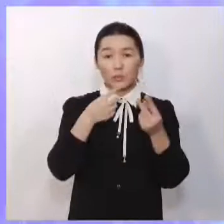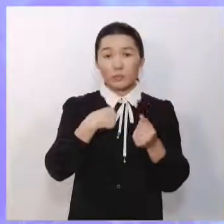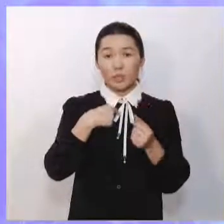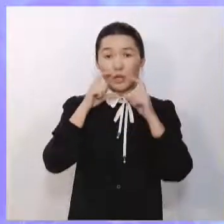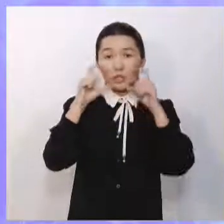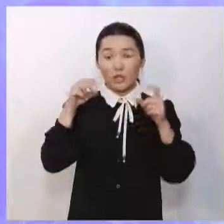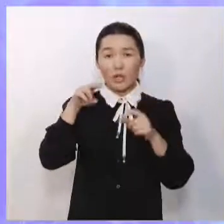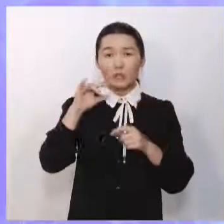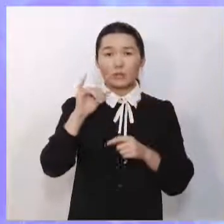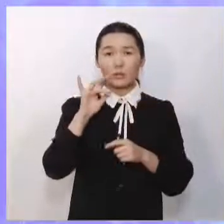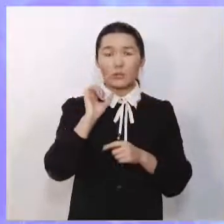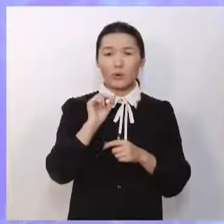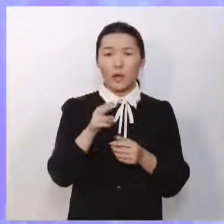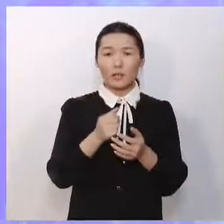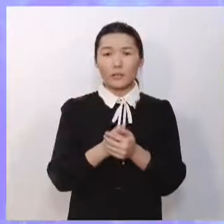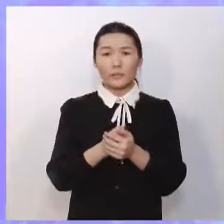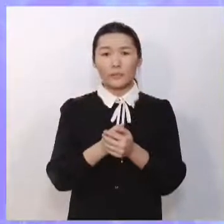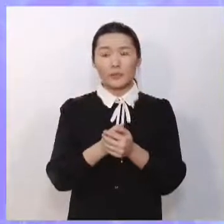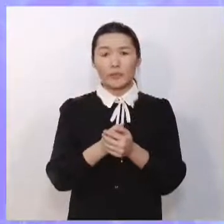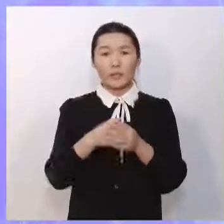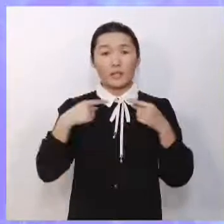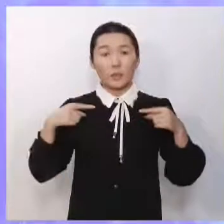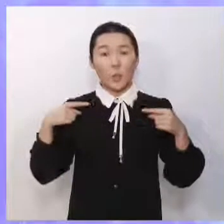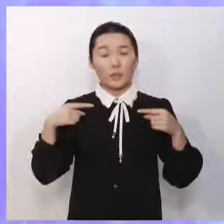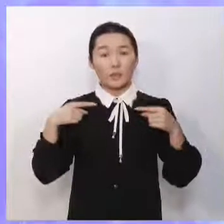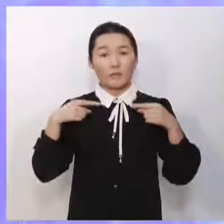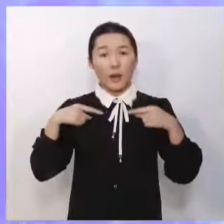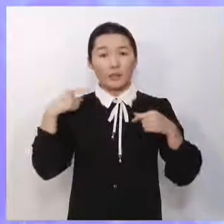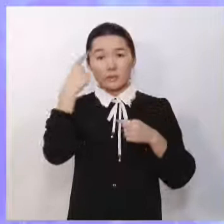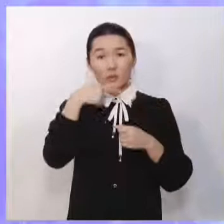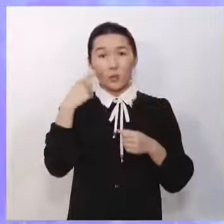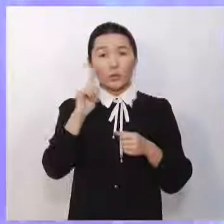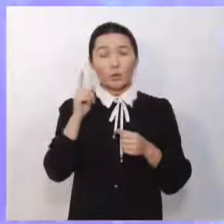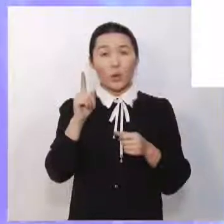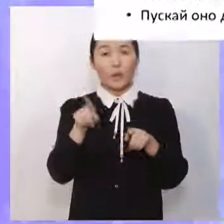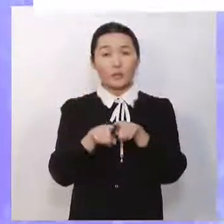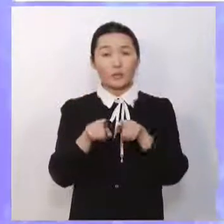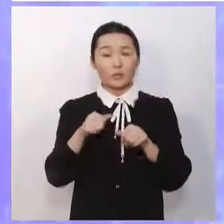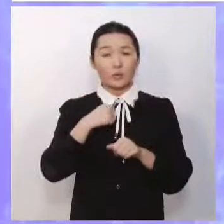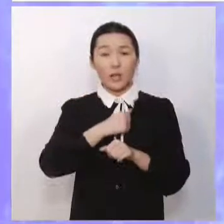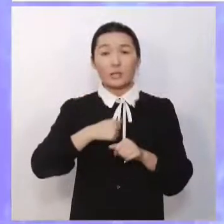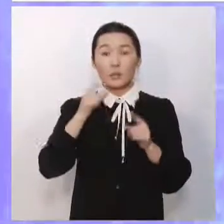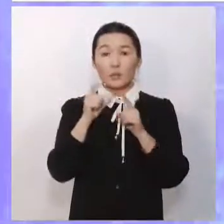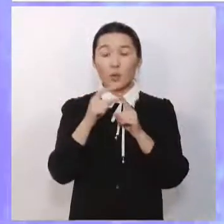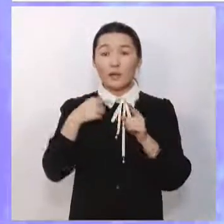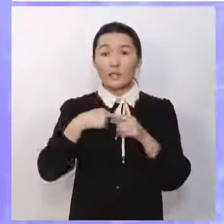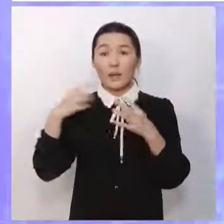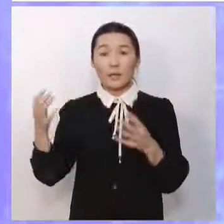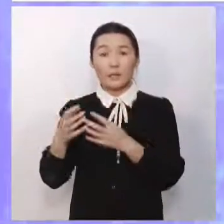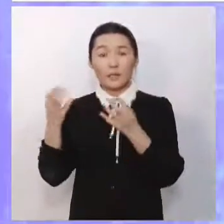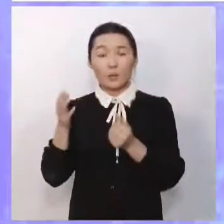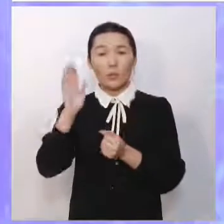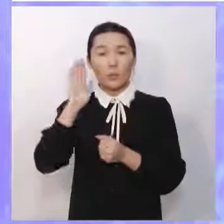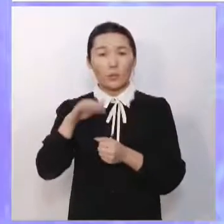кулак и корчил рожи, что одно и то же. А злое слово я приберегу, пускай